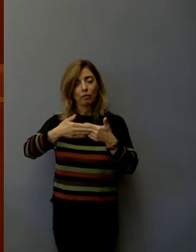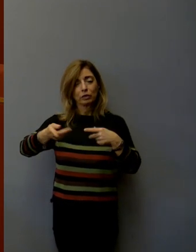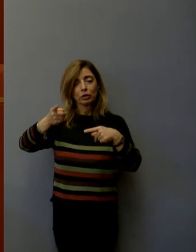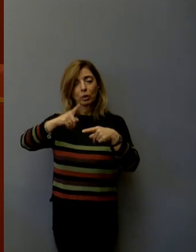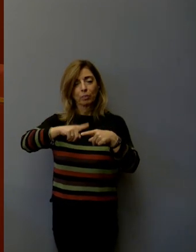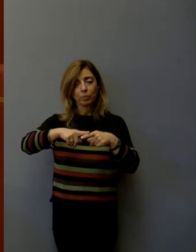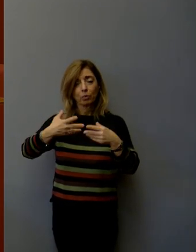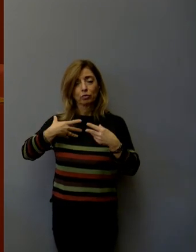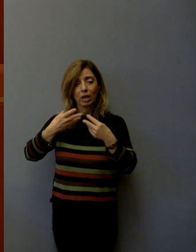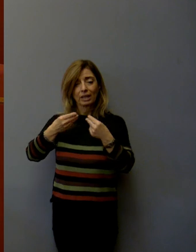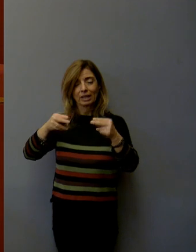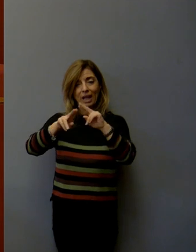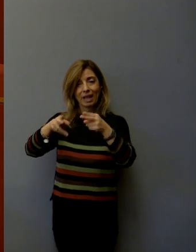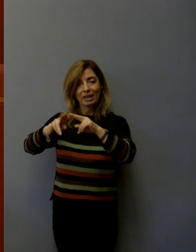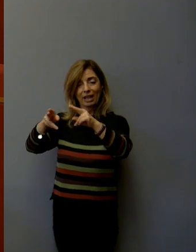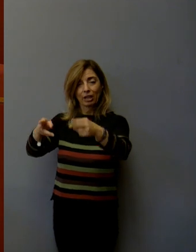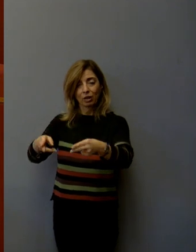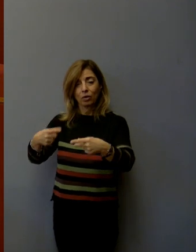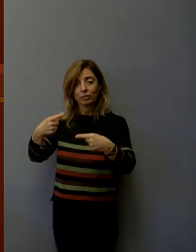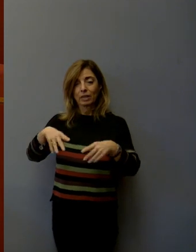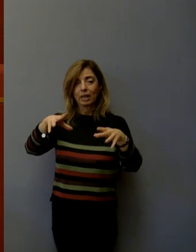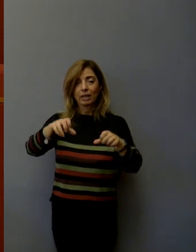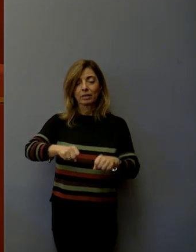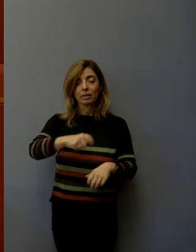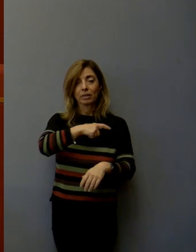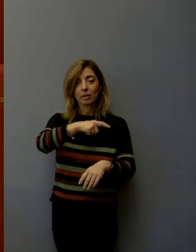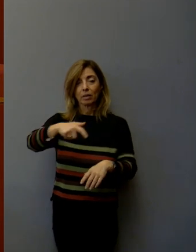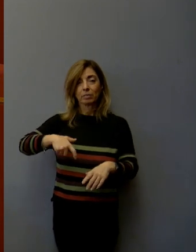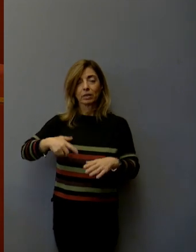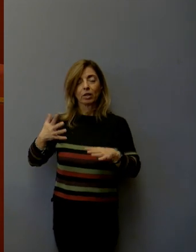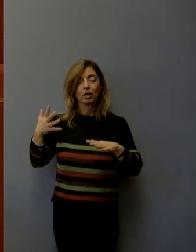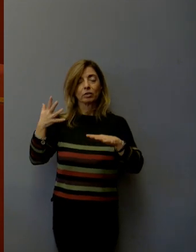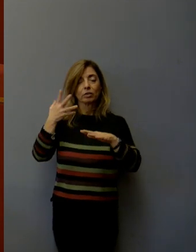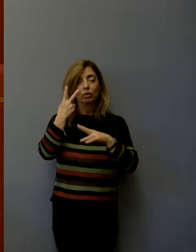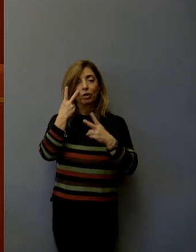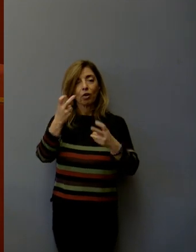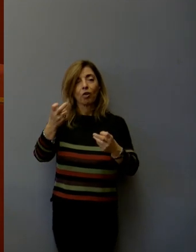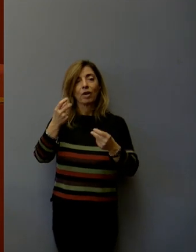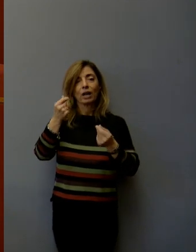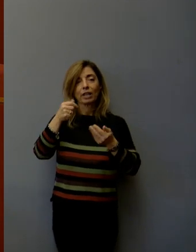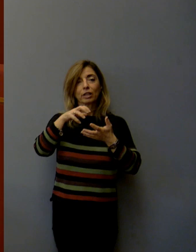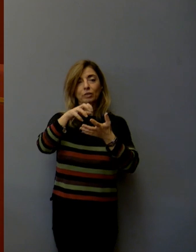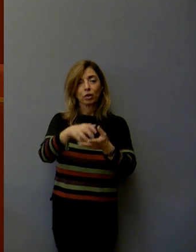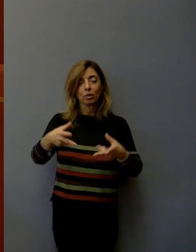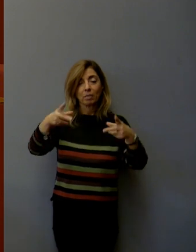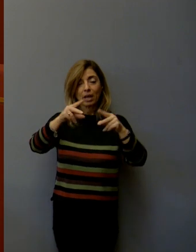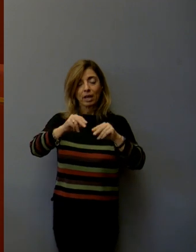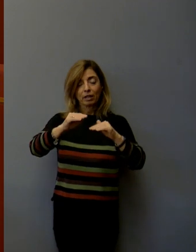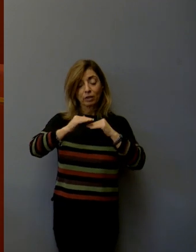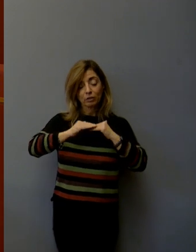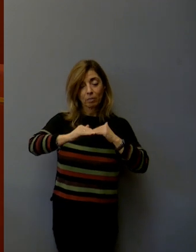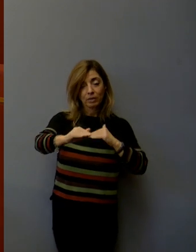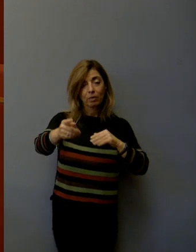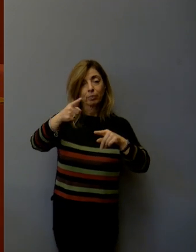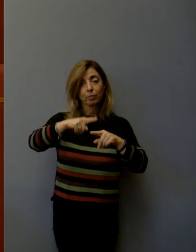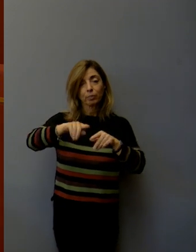esercizi commerciali quindi si impegna al sindaco individuare le risorse finanziarie per il rifacimento della pavimentazione la messa in sicurezza del tattoo di marciapiede